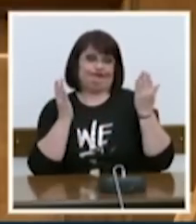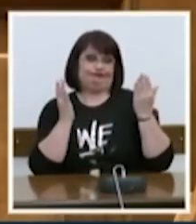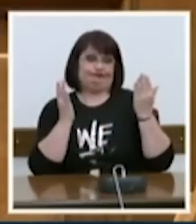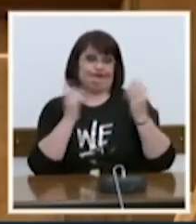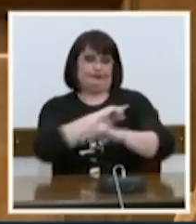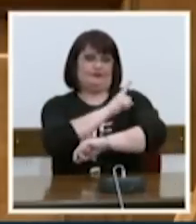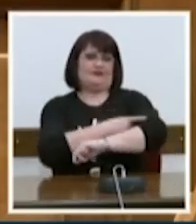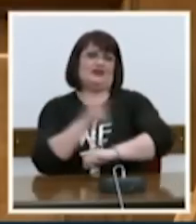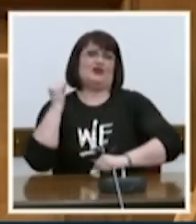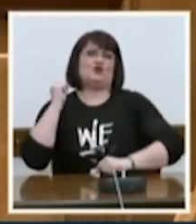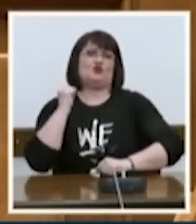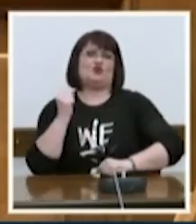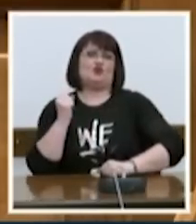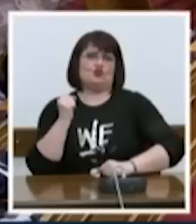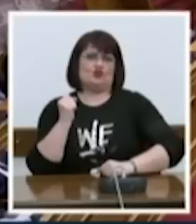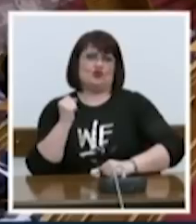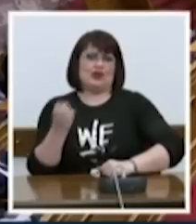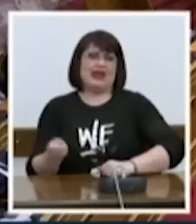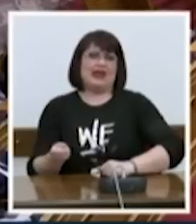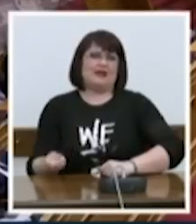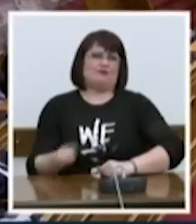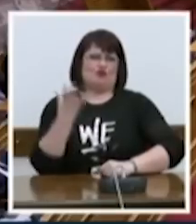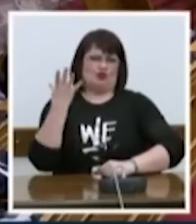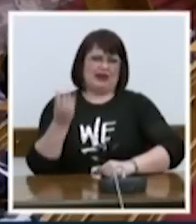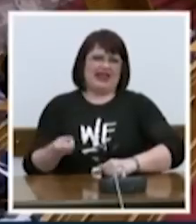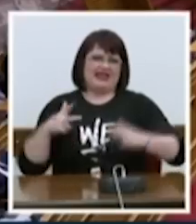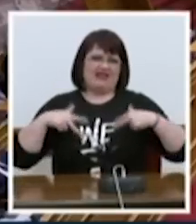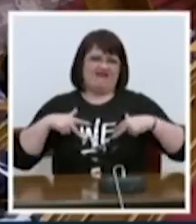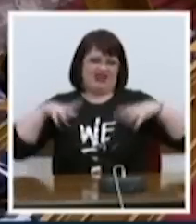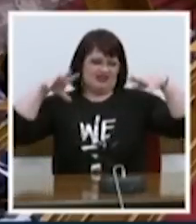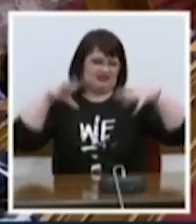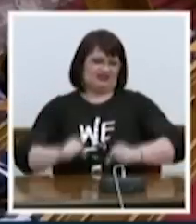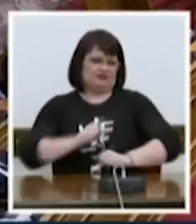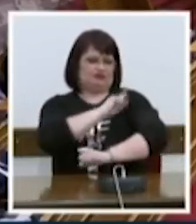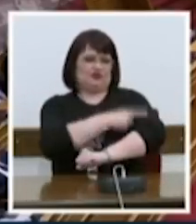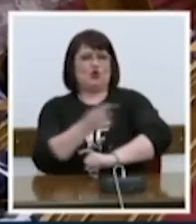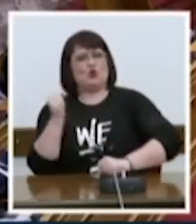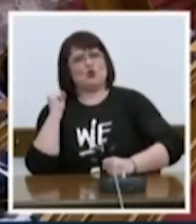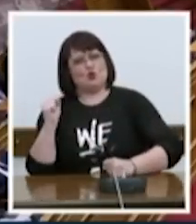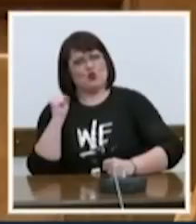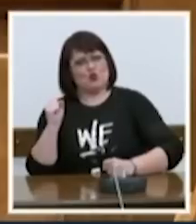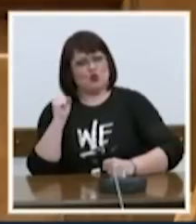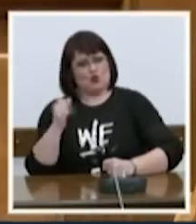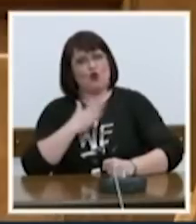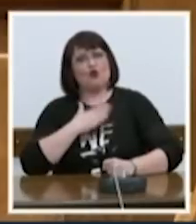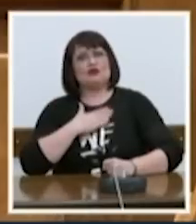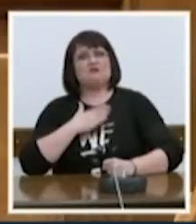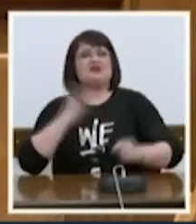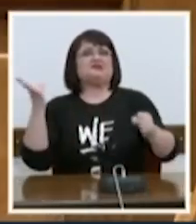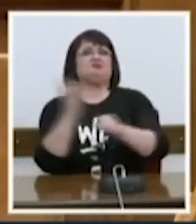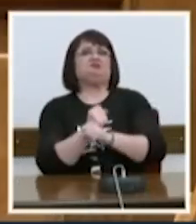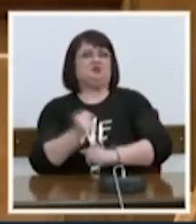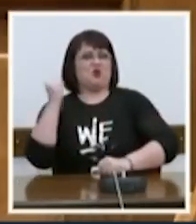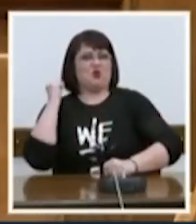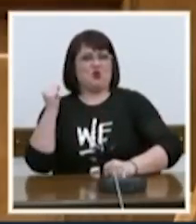παντοδυναμία της νέας κυβέρνησης και μάλιστα να την αβαντάρει αυτή την δήθεν παντοδυναμία,